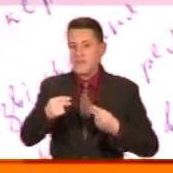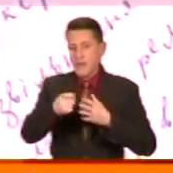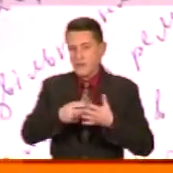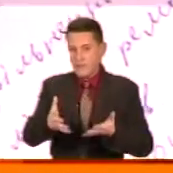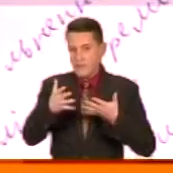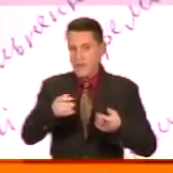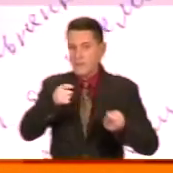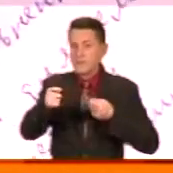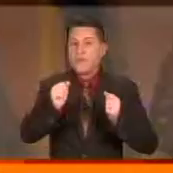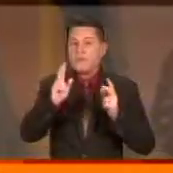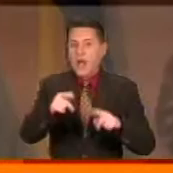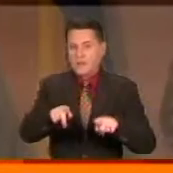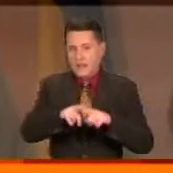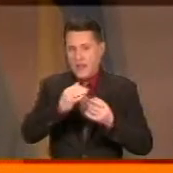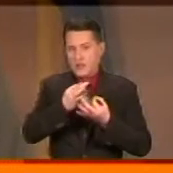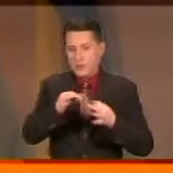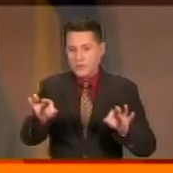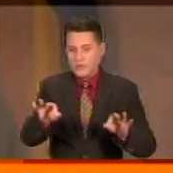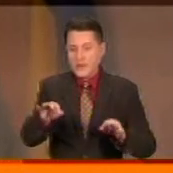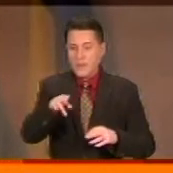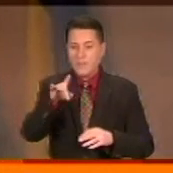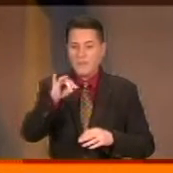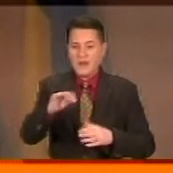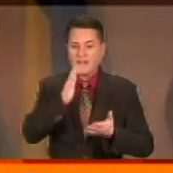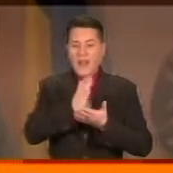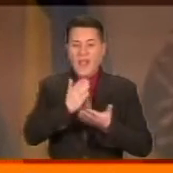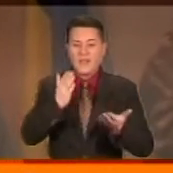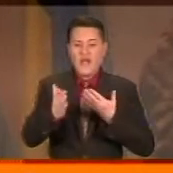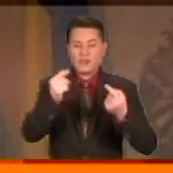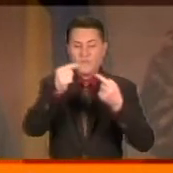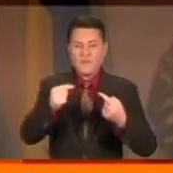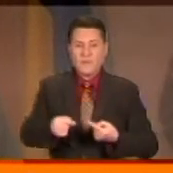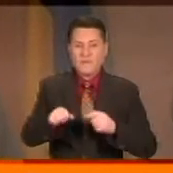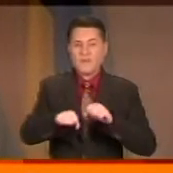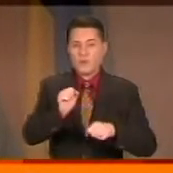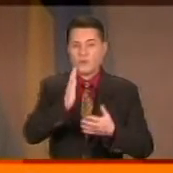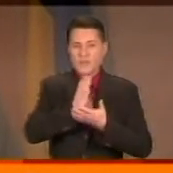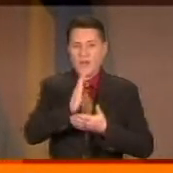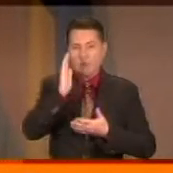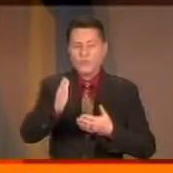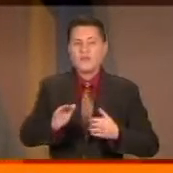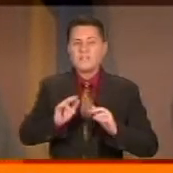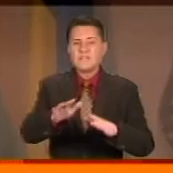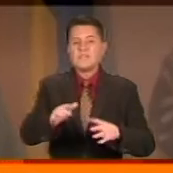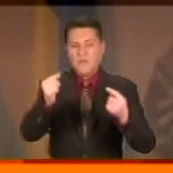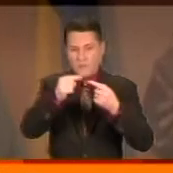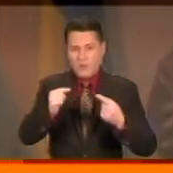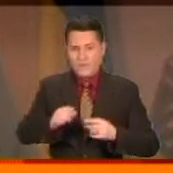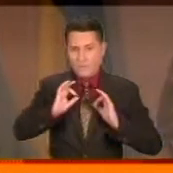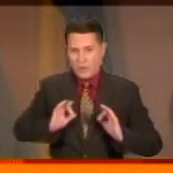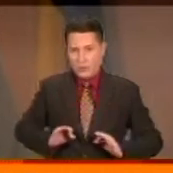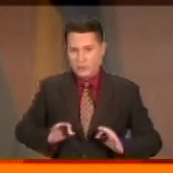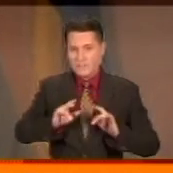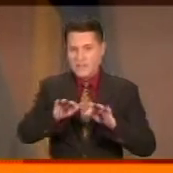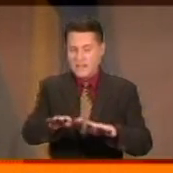посадовцями, які таке допустили. При наявності, якщо відповідні порушення підтвердяться, буде здійснено відповідне прокурорське реагування. Чи це